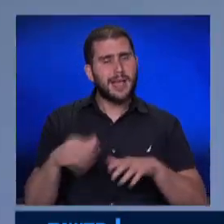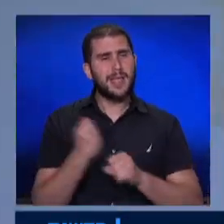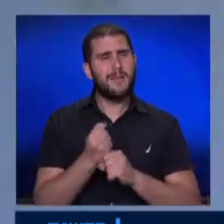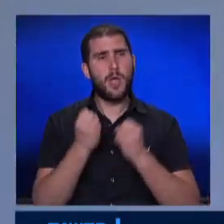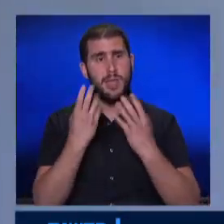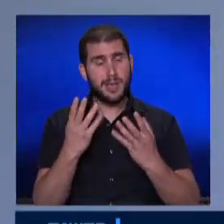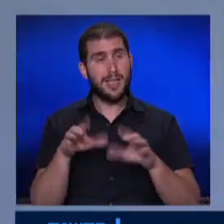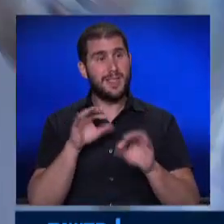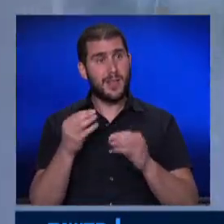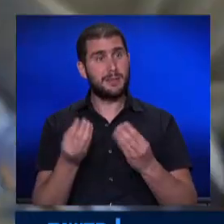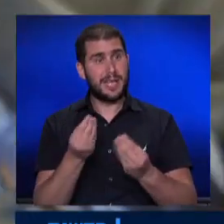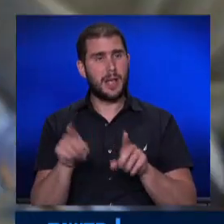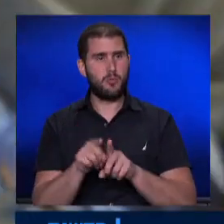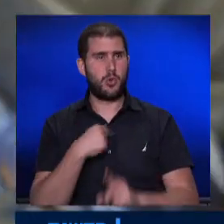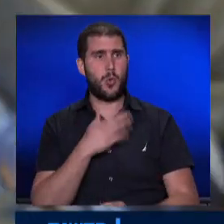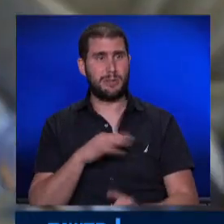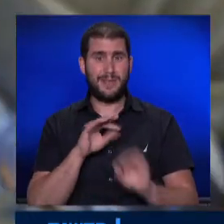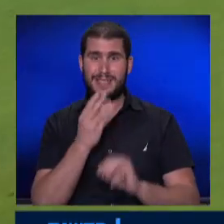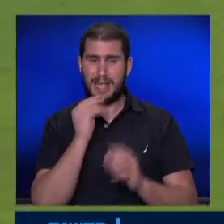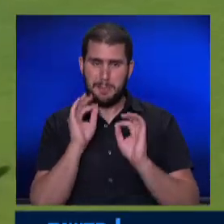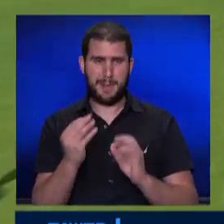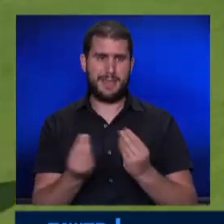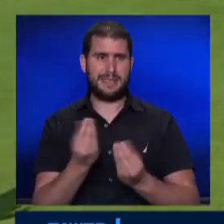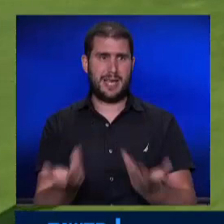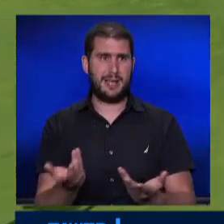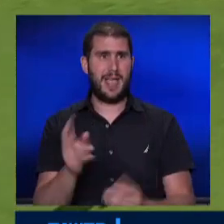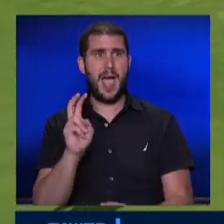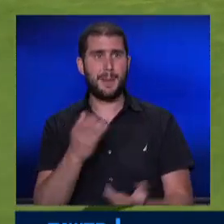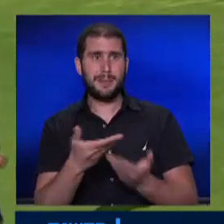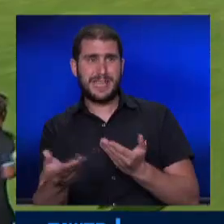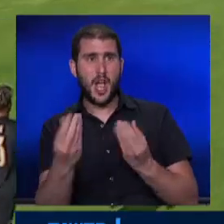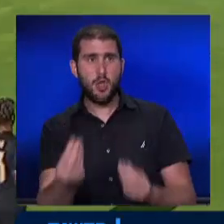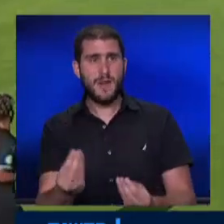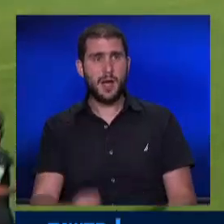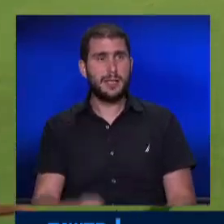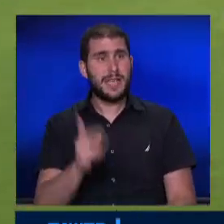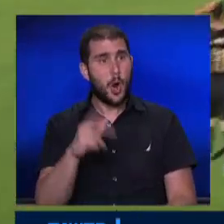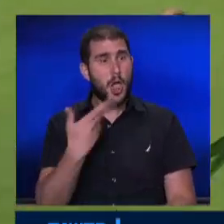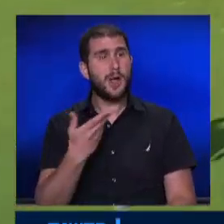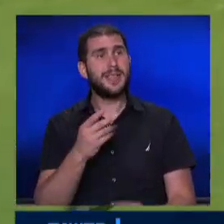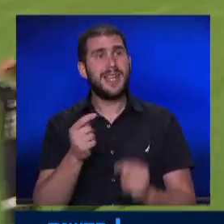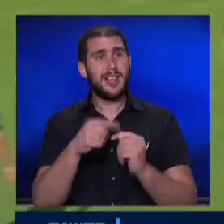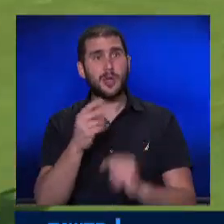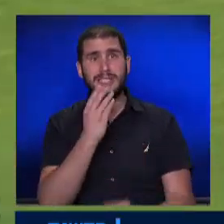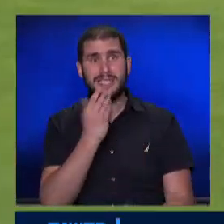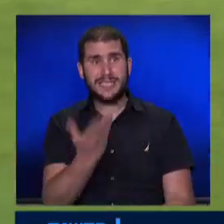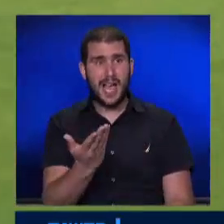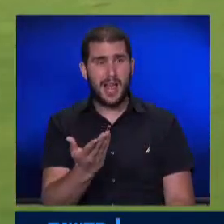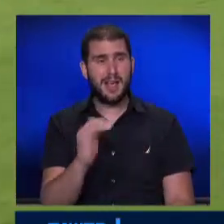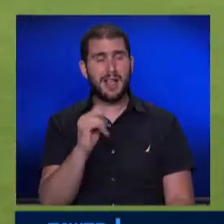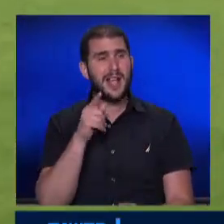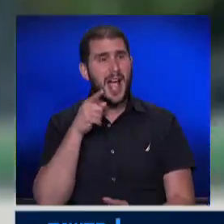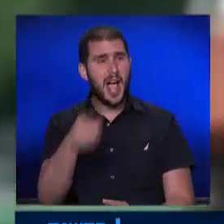זה נבחרת שמשחקת כמו שאנחנו רוצים שנבחרת ישראל תשחק. עבד, מסירה טובה, זה יכול להיות המטרון של ישראל,